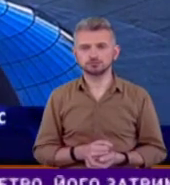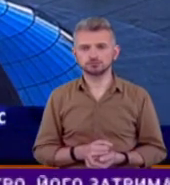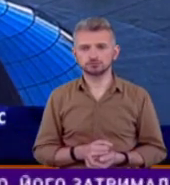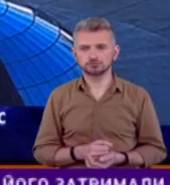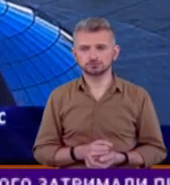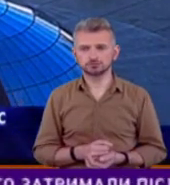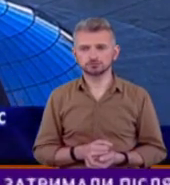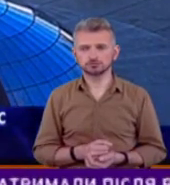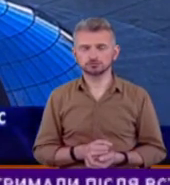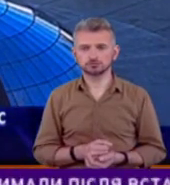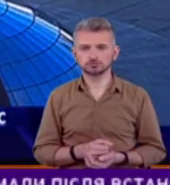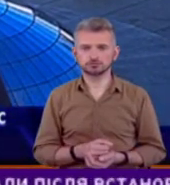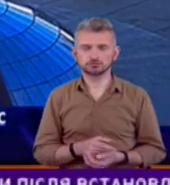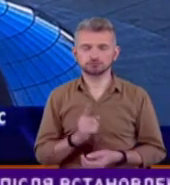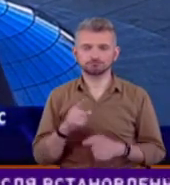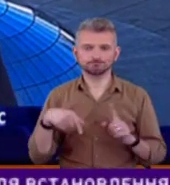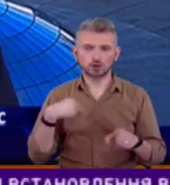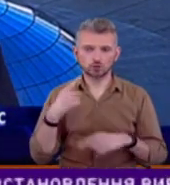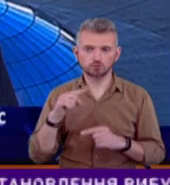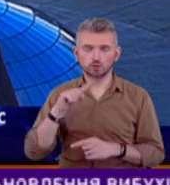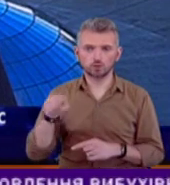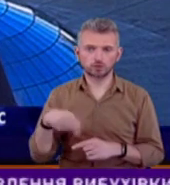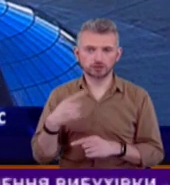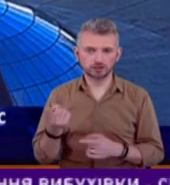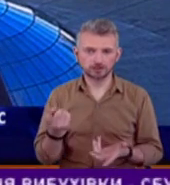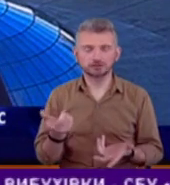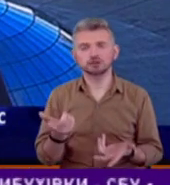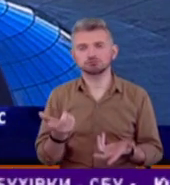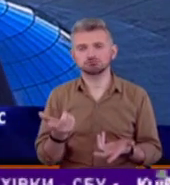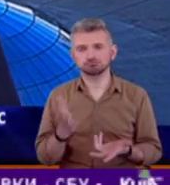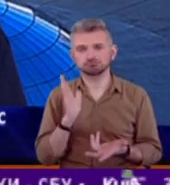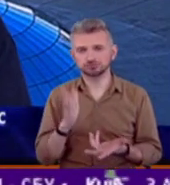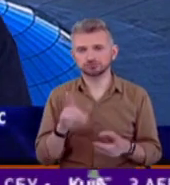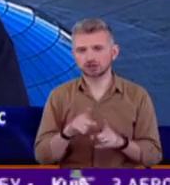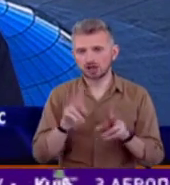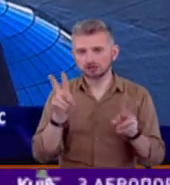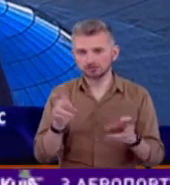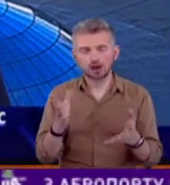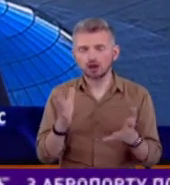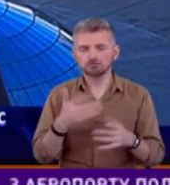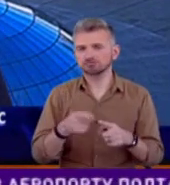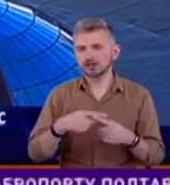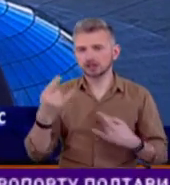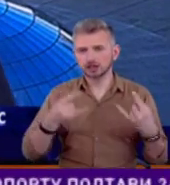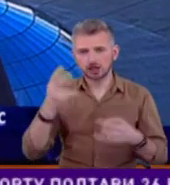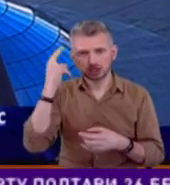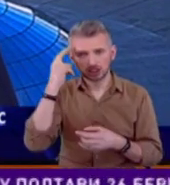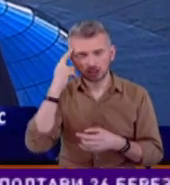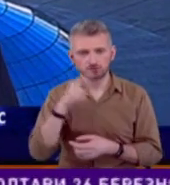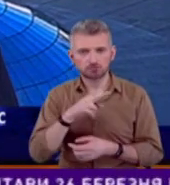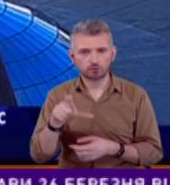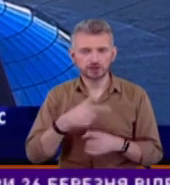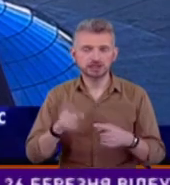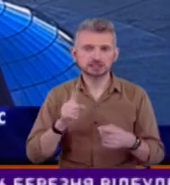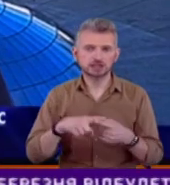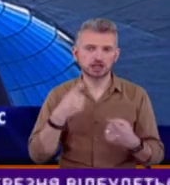нашої розмови в наступній годині так само добрий вечір. Вже можна це робити абсолютно. Це телеканал «Київ» в прямому ефірі. Це